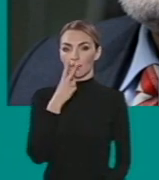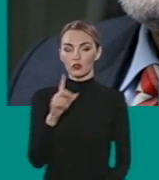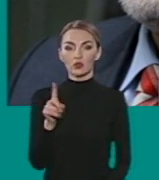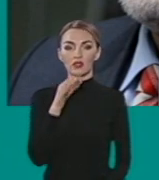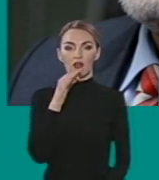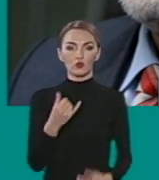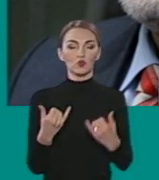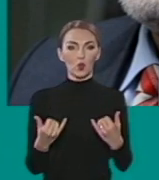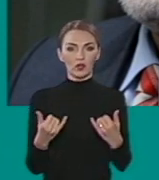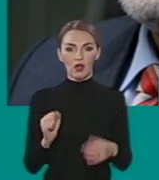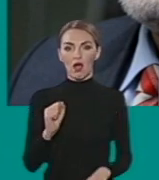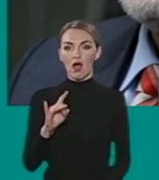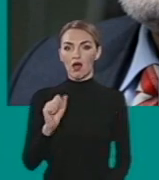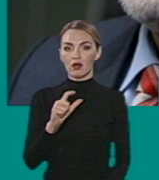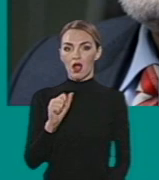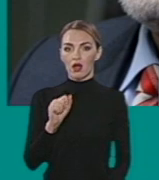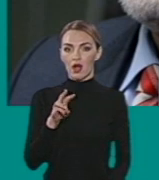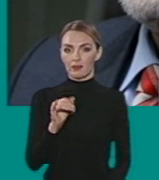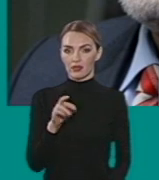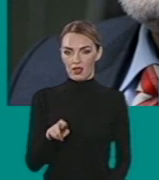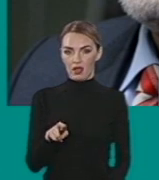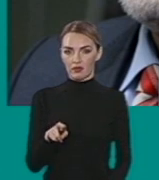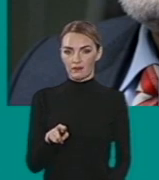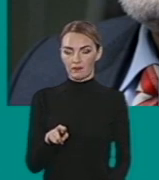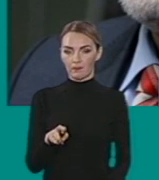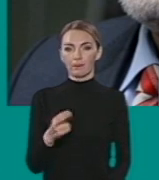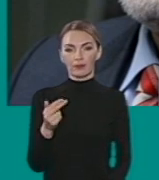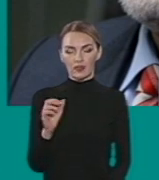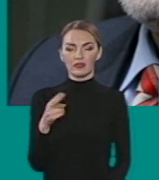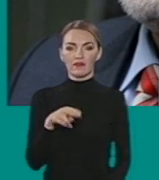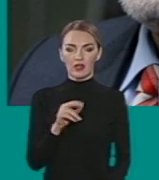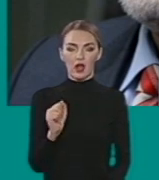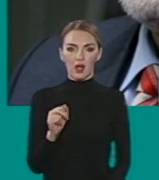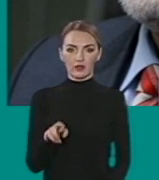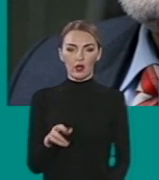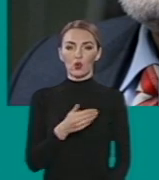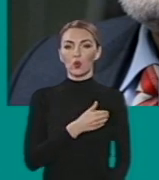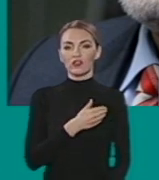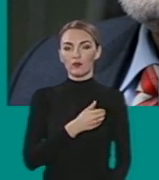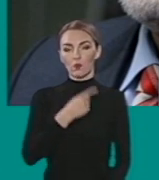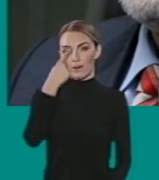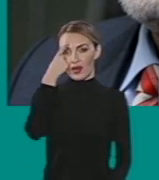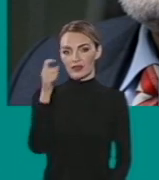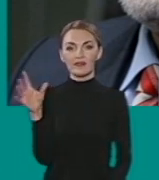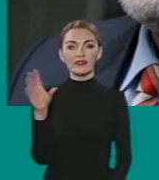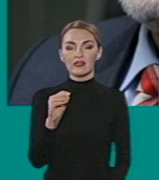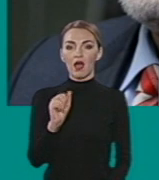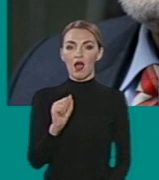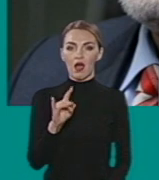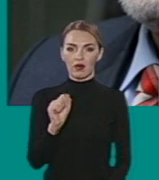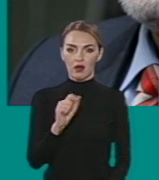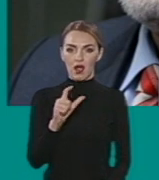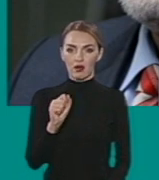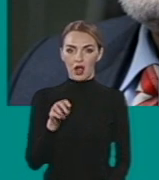сказав сьогодні Арахамія, якщо я не помиляюся його прізвище? Так, Давид Арахамія. Я хотів би попередити всіх Арахамій і